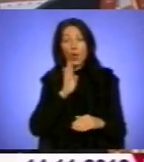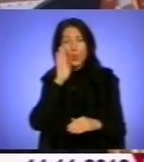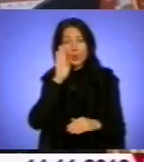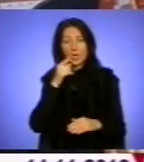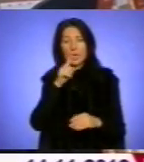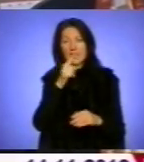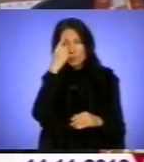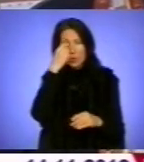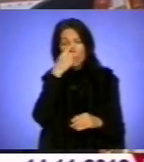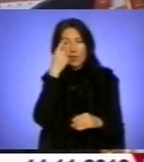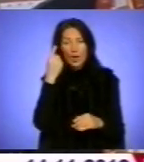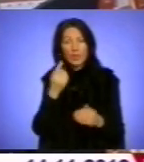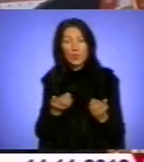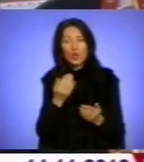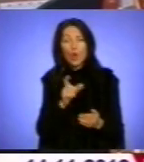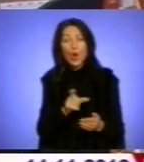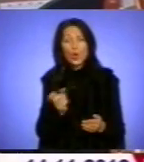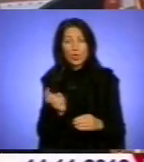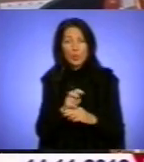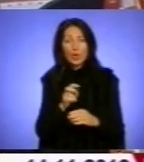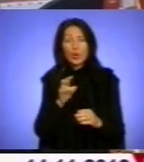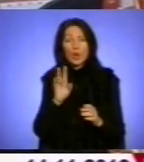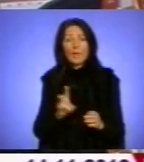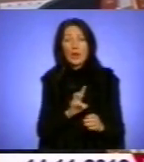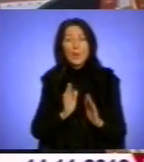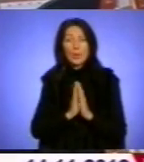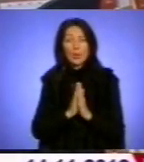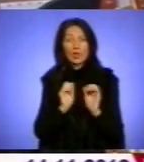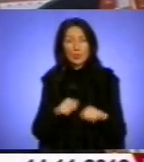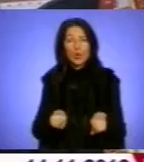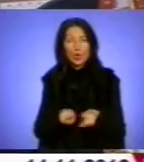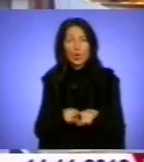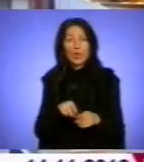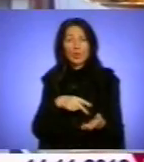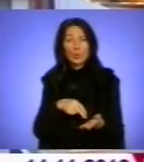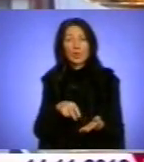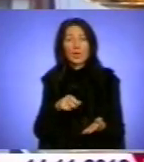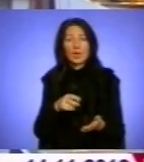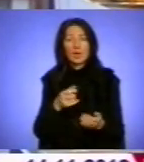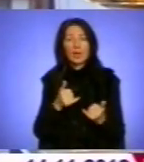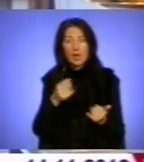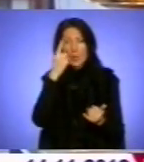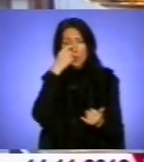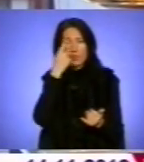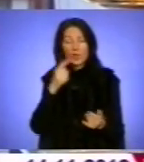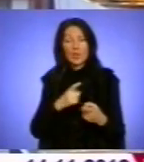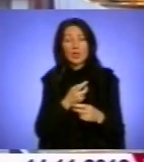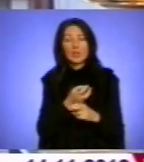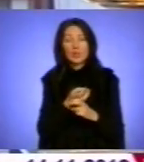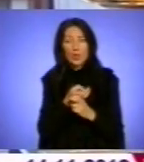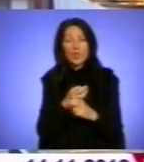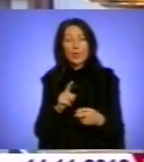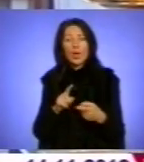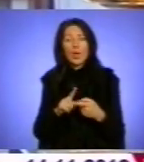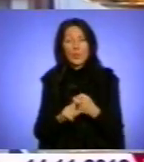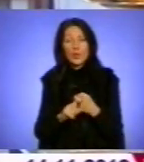мируванням. Отже, якщо люди прийдуть у храм на молитву, зможуть також приступити до мирування. З мощами святих зазвичай пов'язують чудесні зцілення